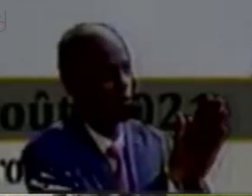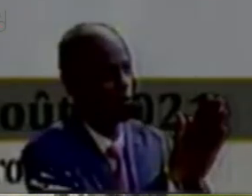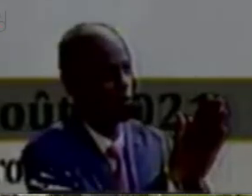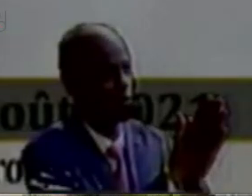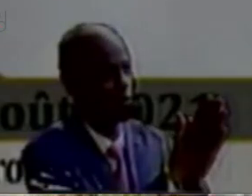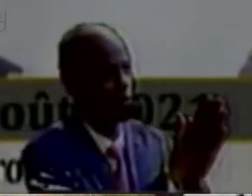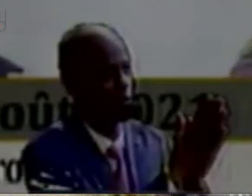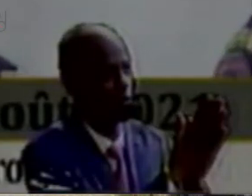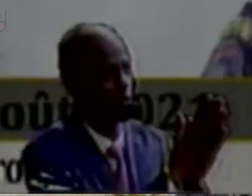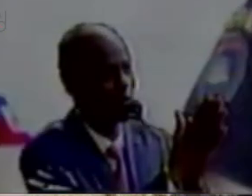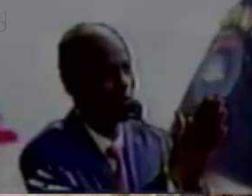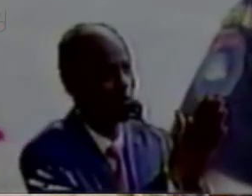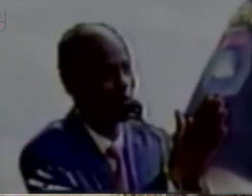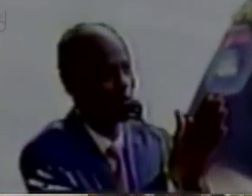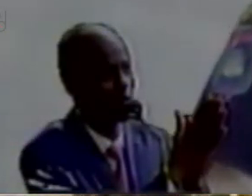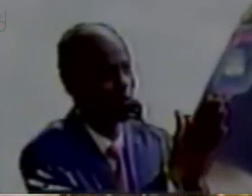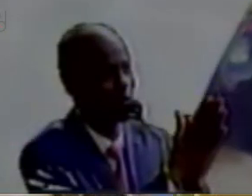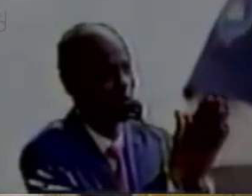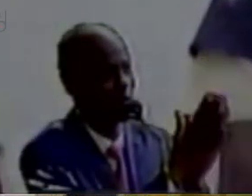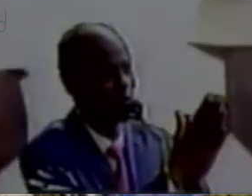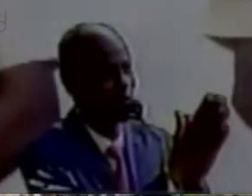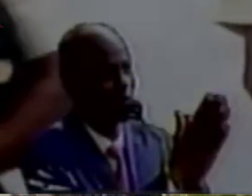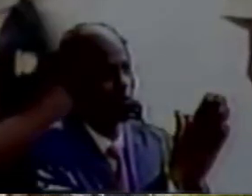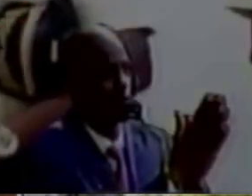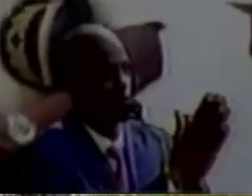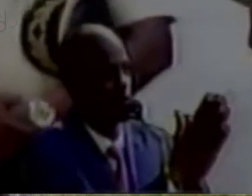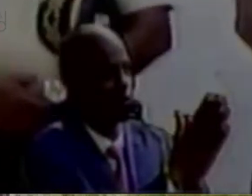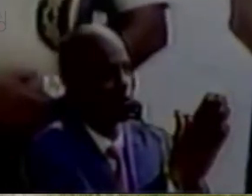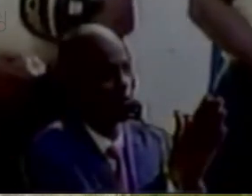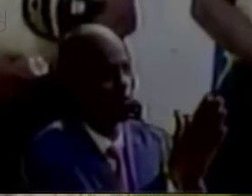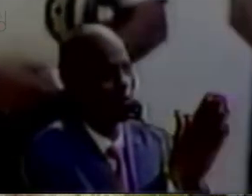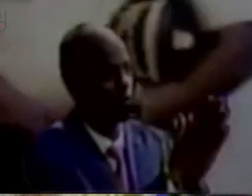Nous gagnons commissaire principal Pierre-Louis Cangé,